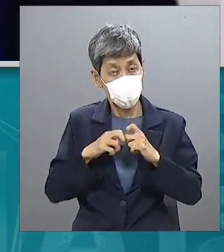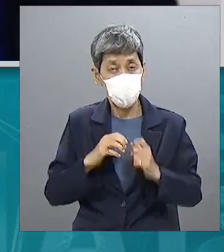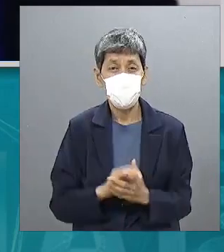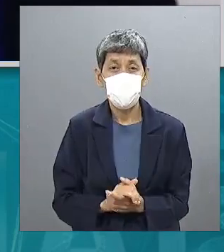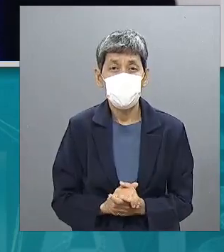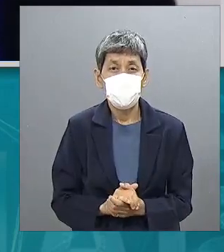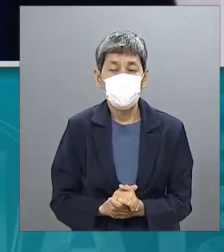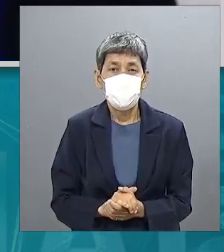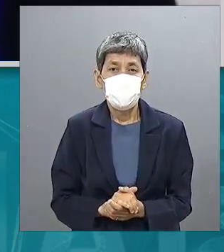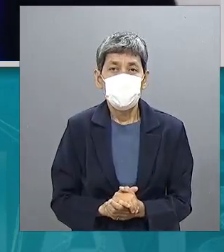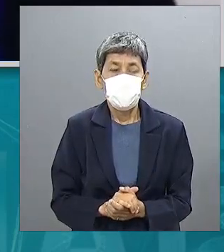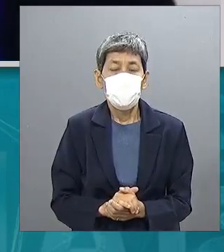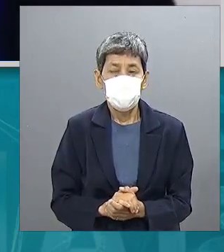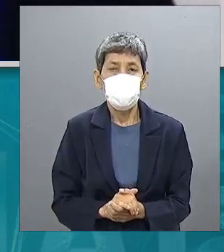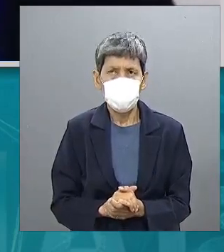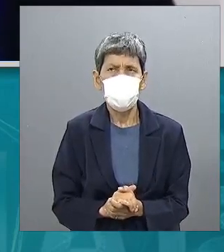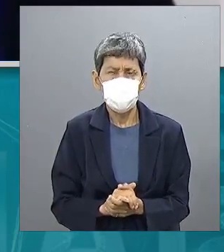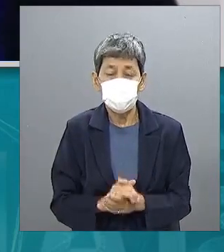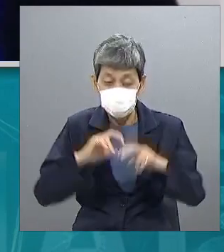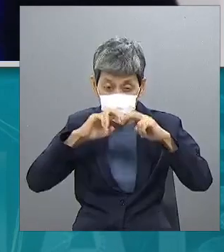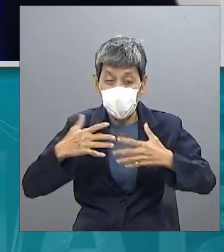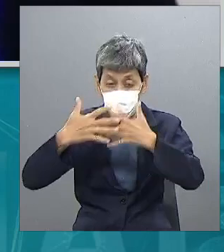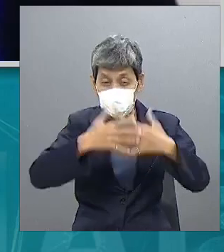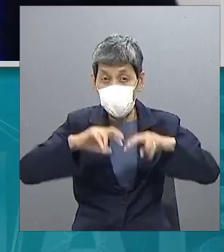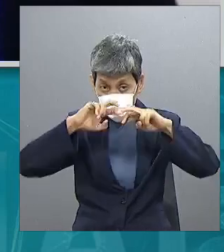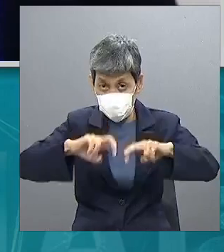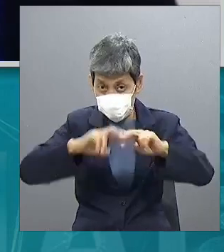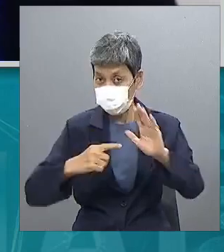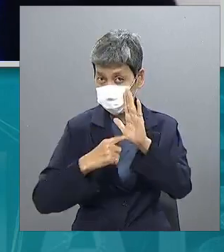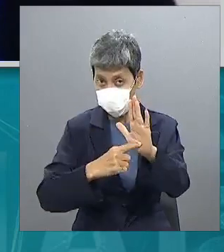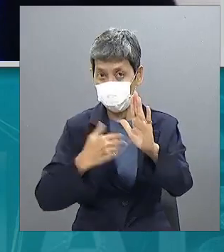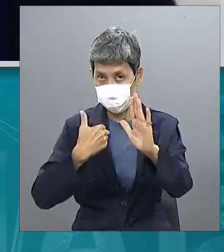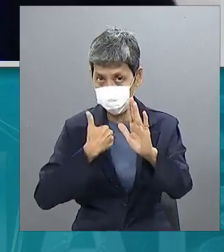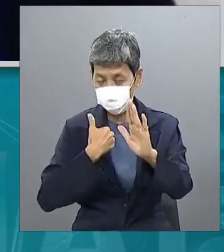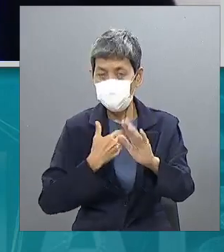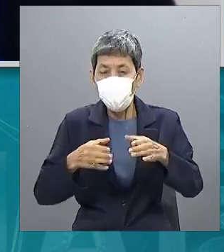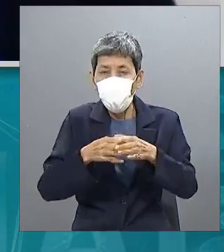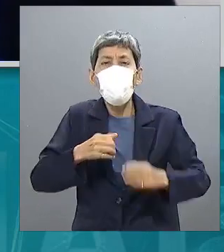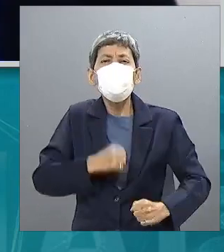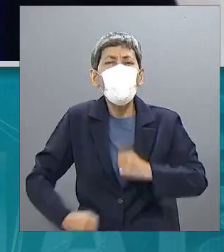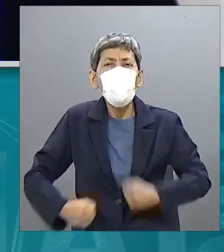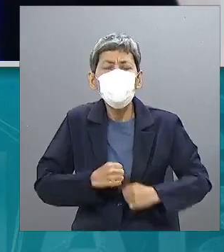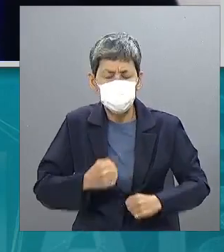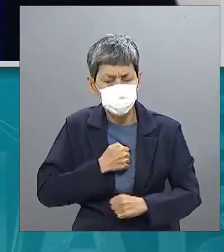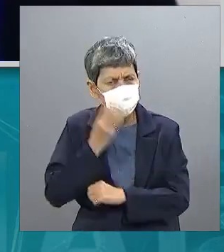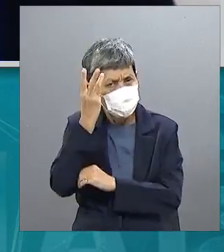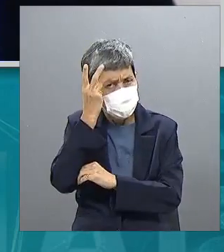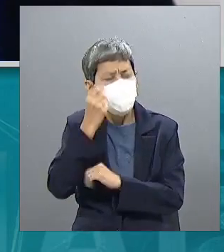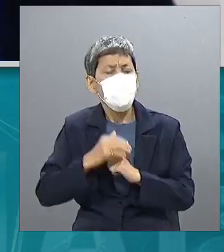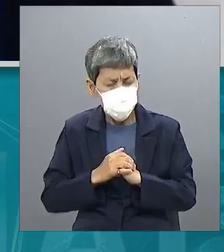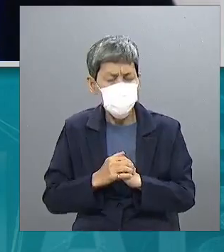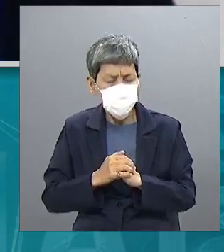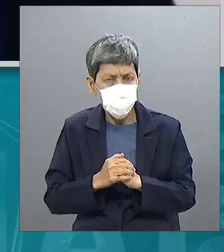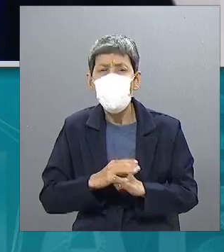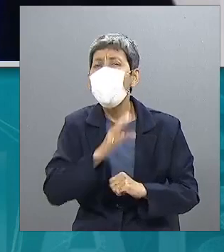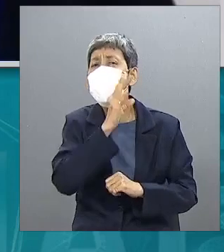คือบ่มีวิจัยของสหรัฐอเมริกานะครับผมพี่คอปสำรวจในกลุ่มเยาวชนนะครับก็คนผมนะครับว่าเอ่อถ้าสมมติ